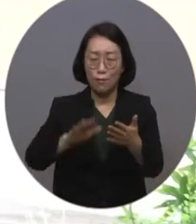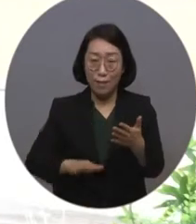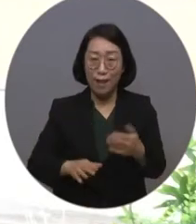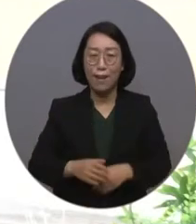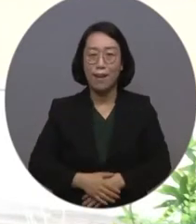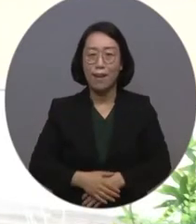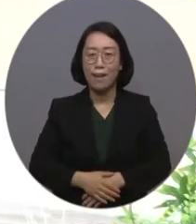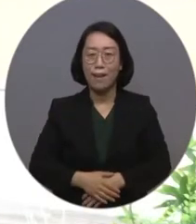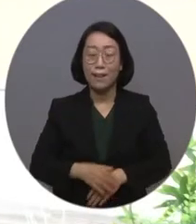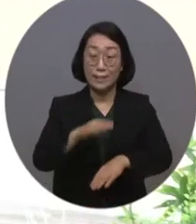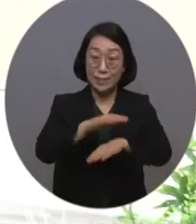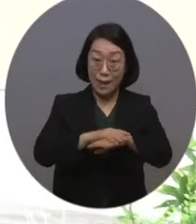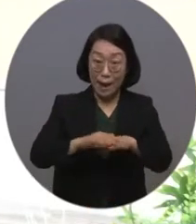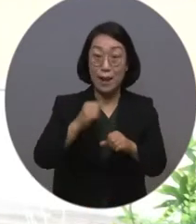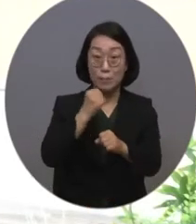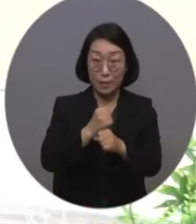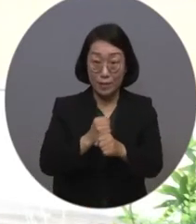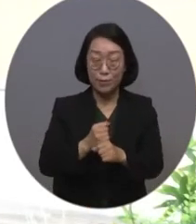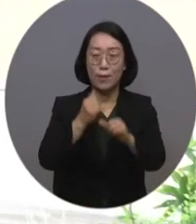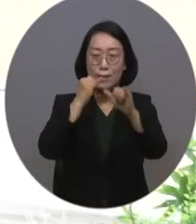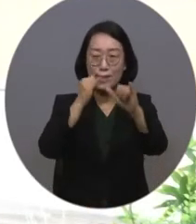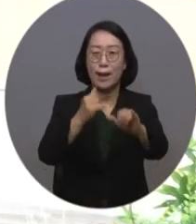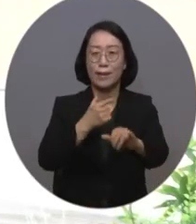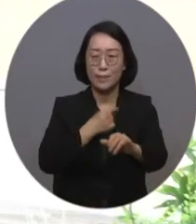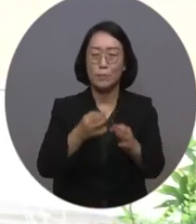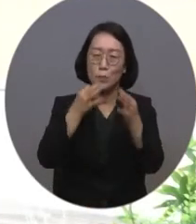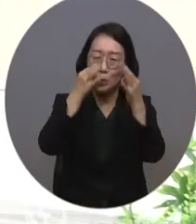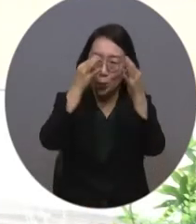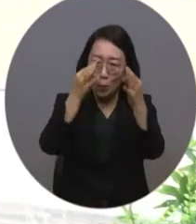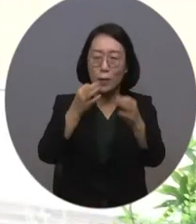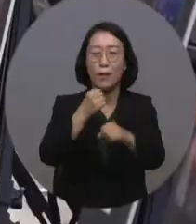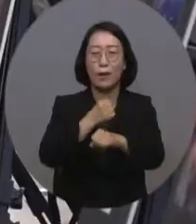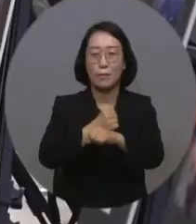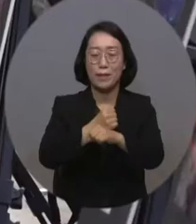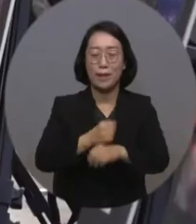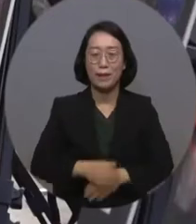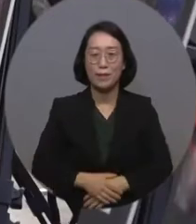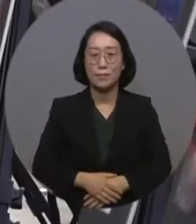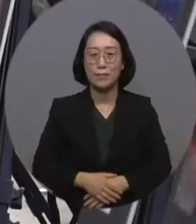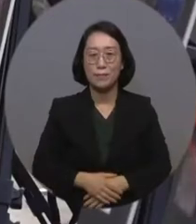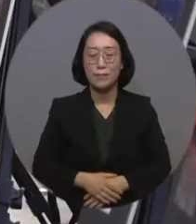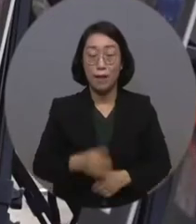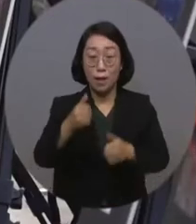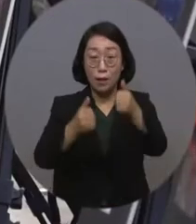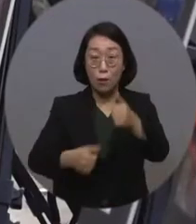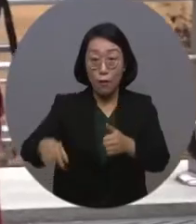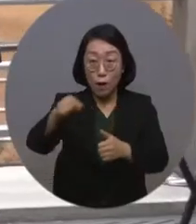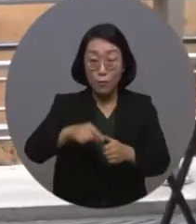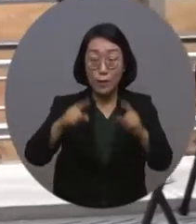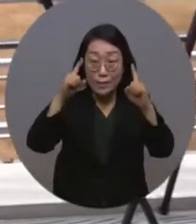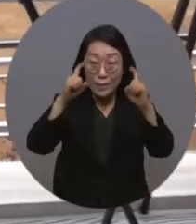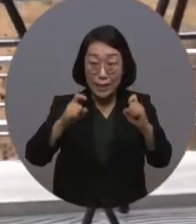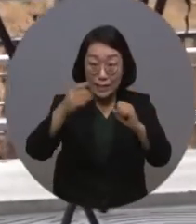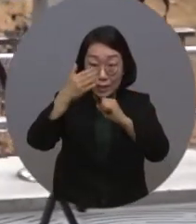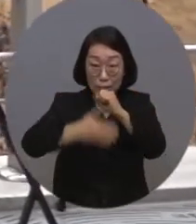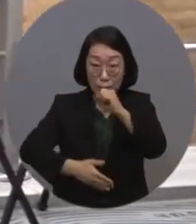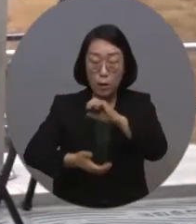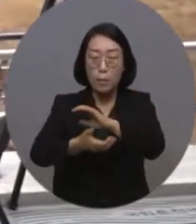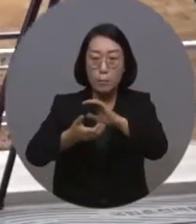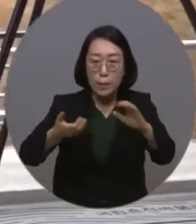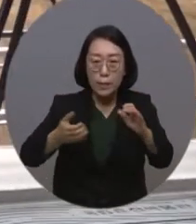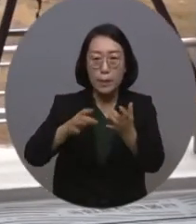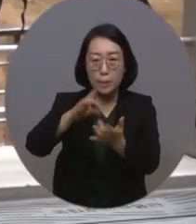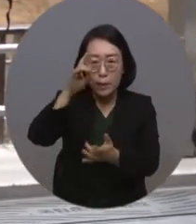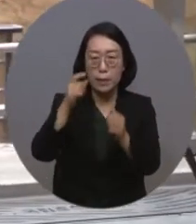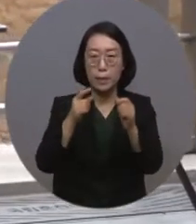설레면서 잘해서 입상하려고 노력합니다. 네. 경연 종목 중 하나인 사진은 사전 심사를 통해서